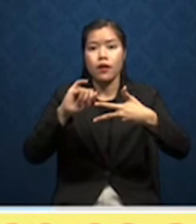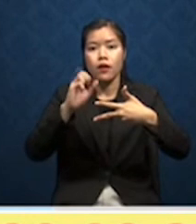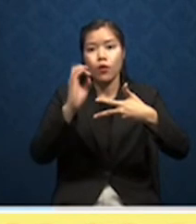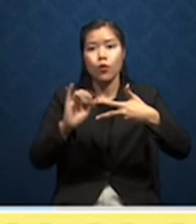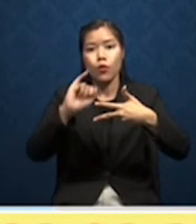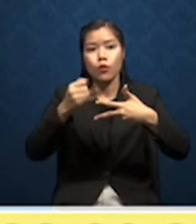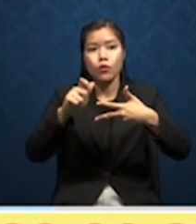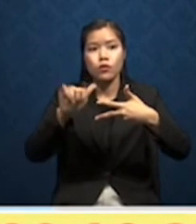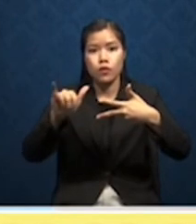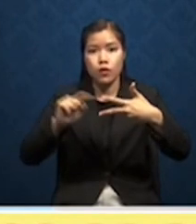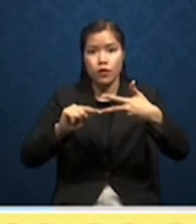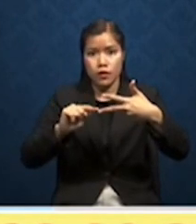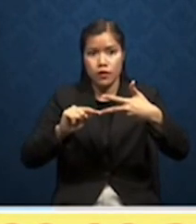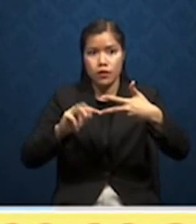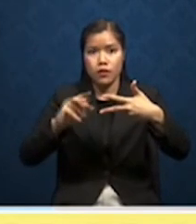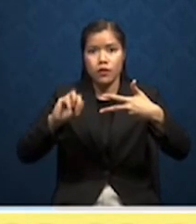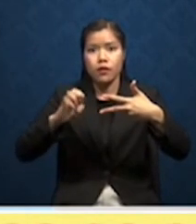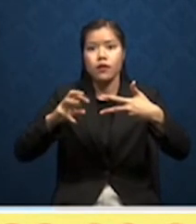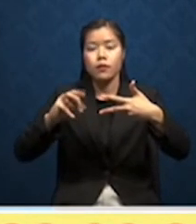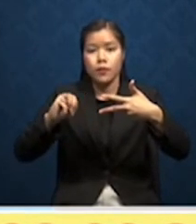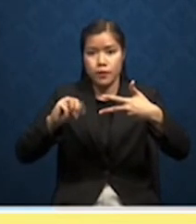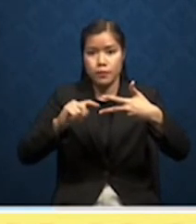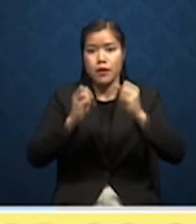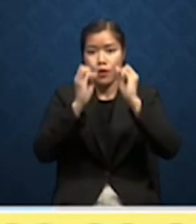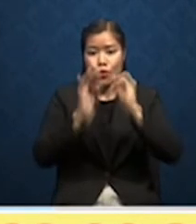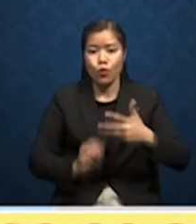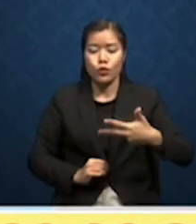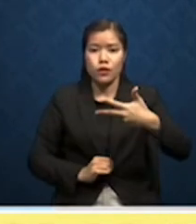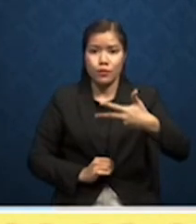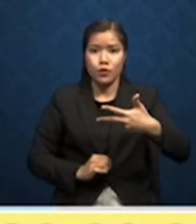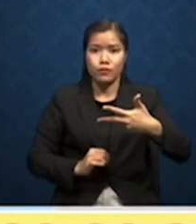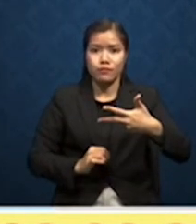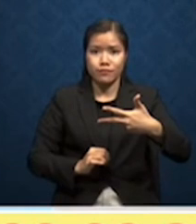อมเกสรคุณครูมิ้มที่เป็นครูฝึกสอน